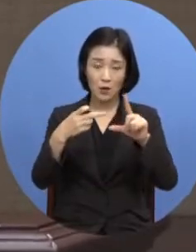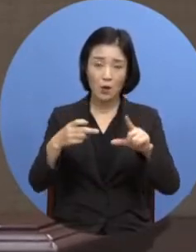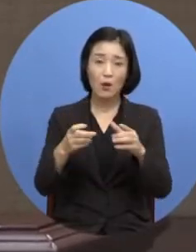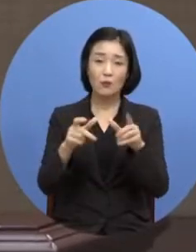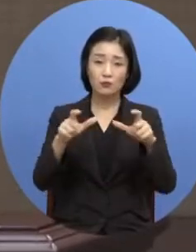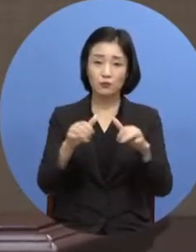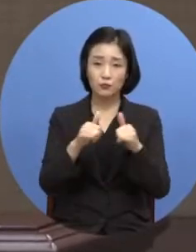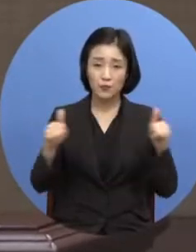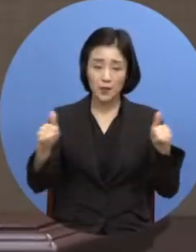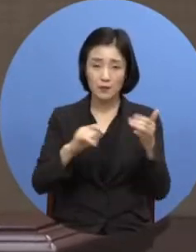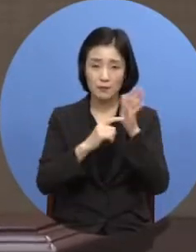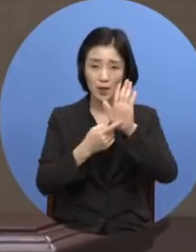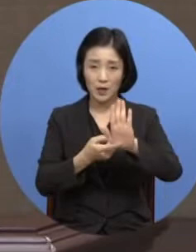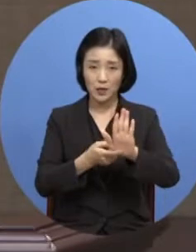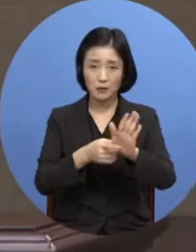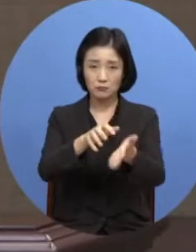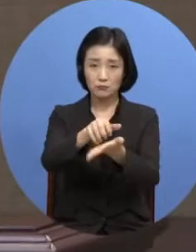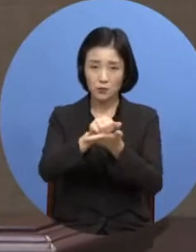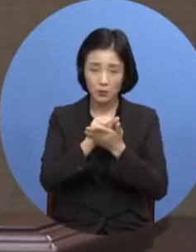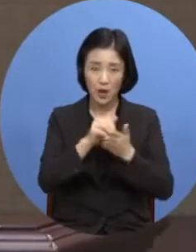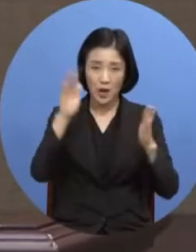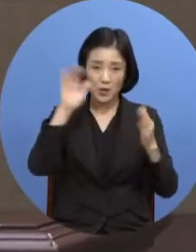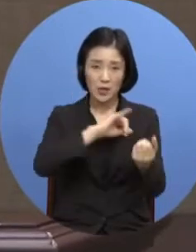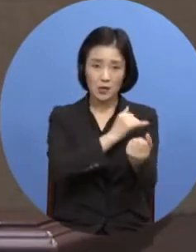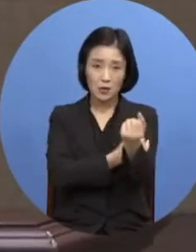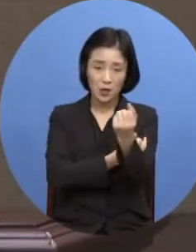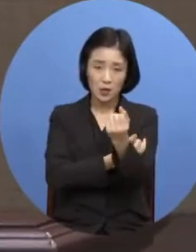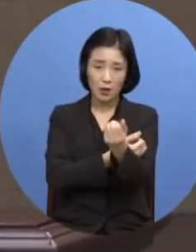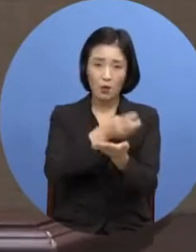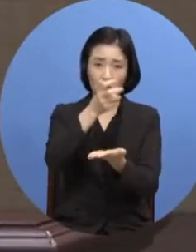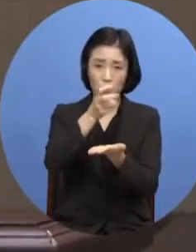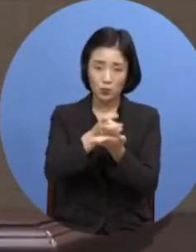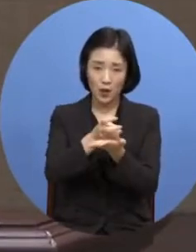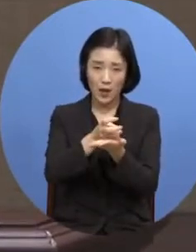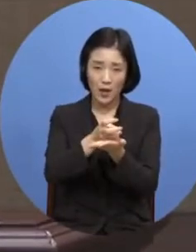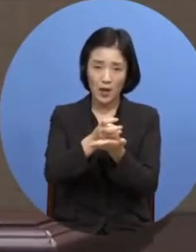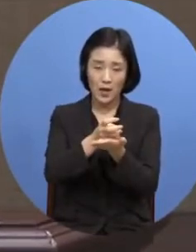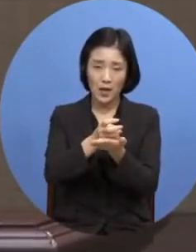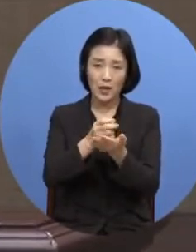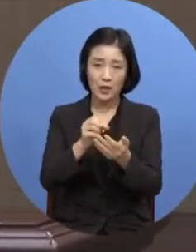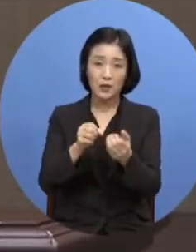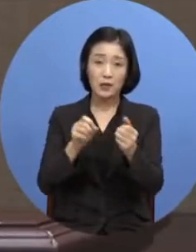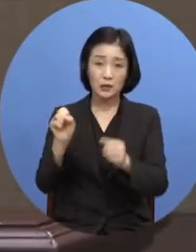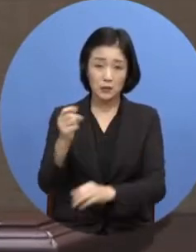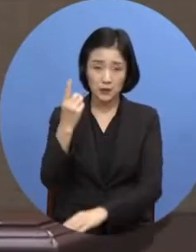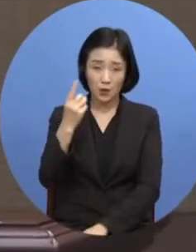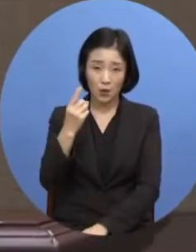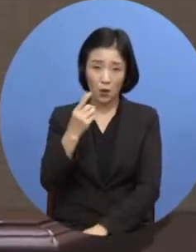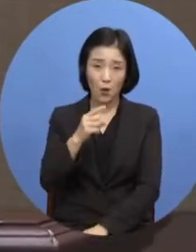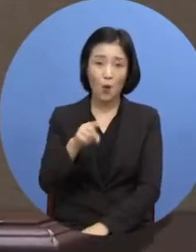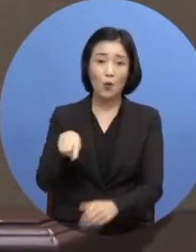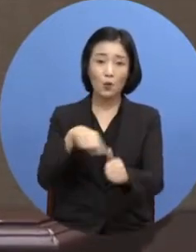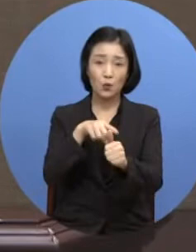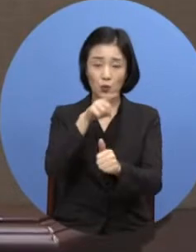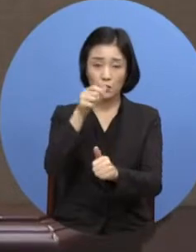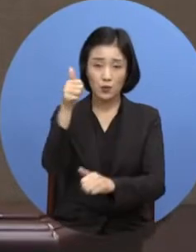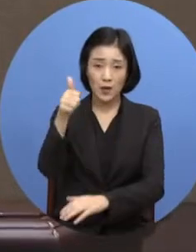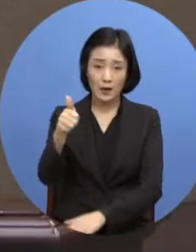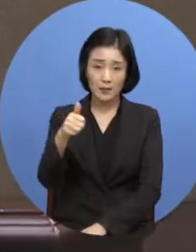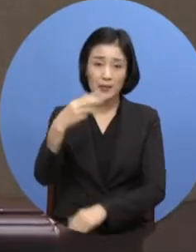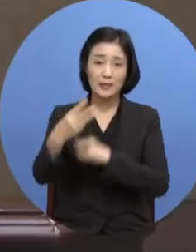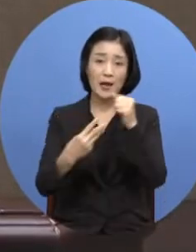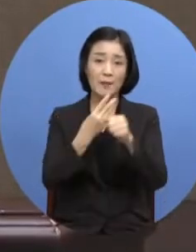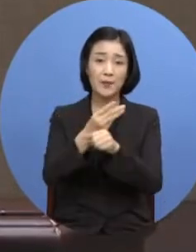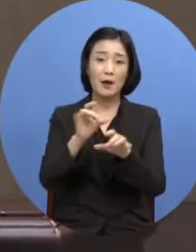제정된 서울특별시 학생 인권 조례 제44조에 근거하여 교육감이 3년마다 수립하고